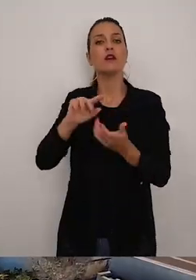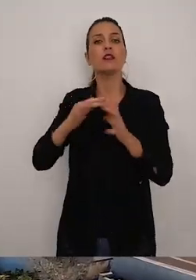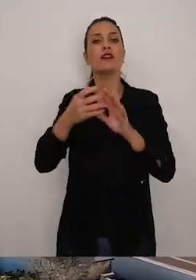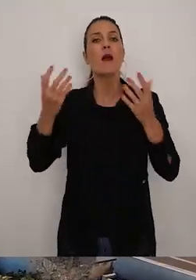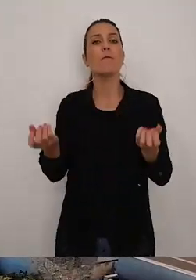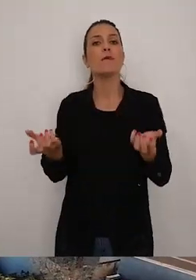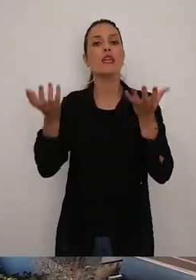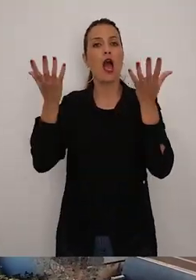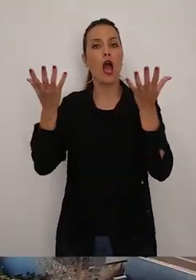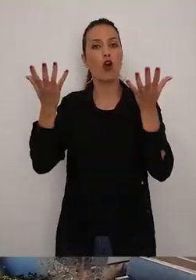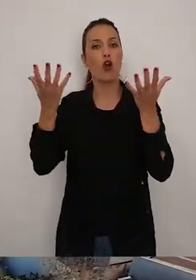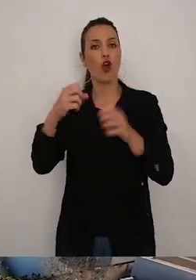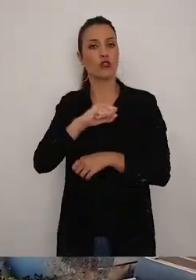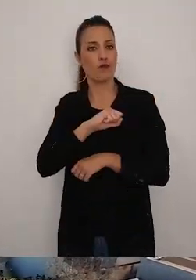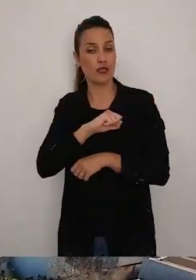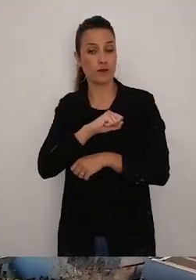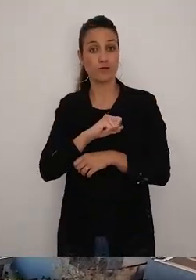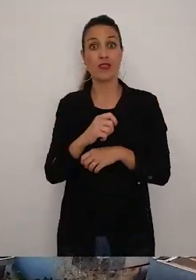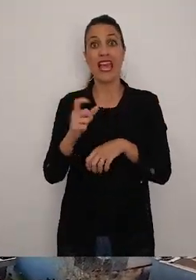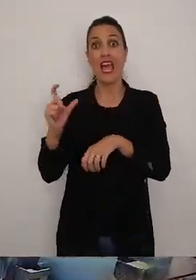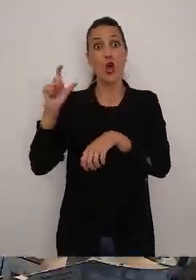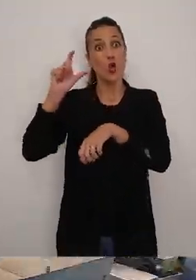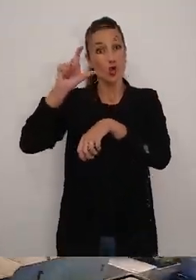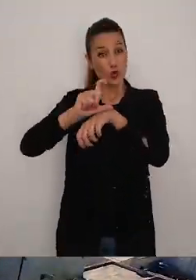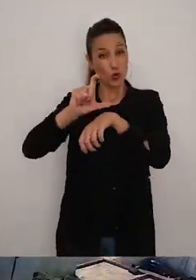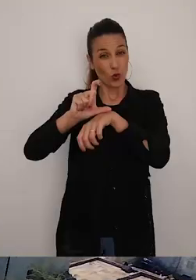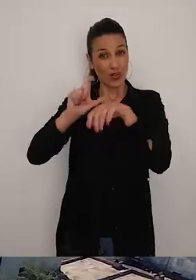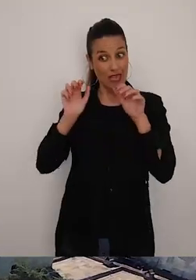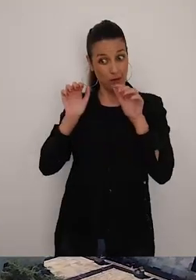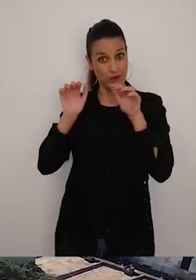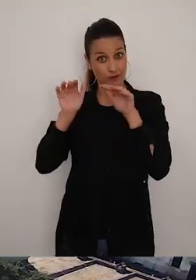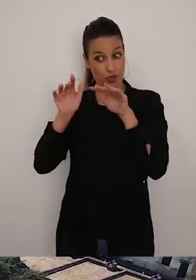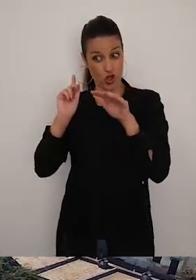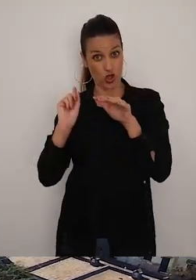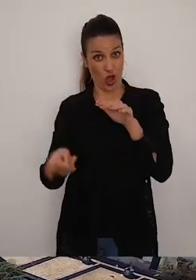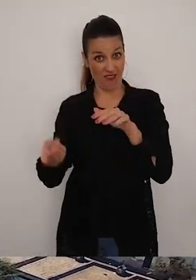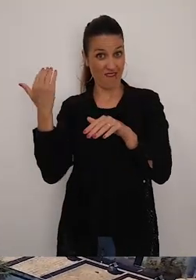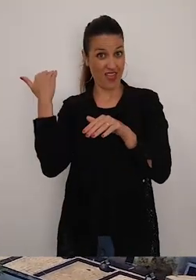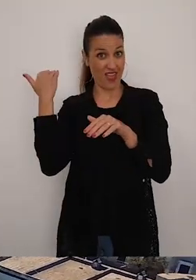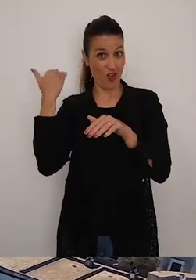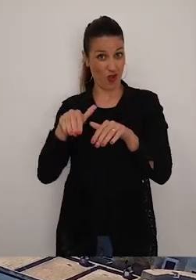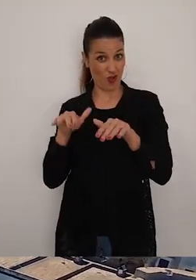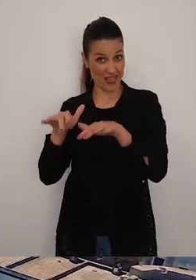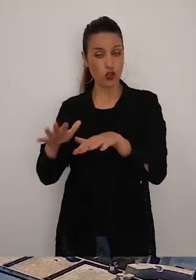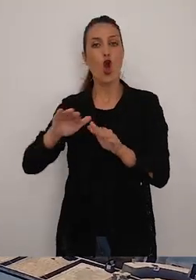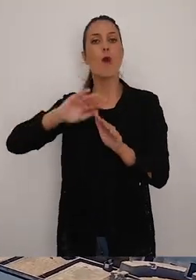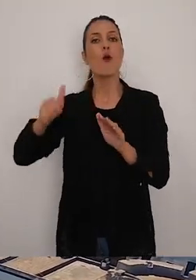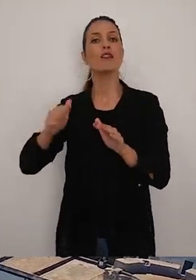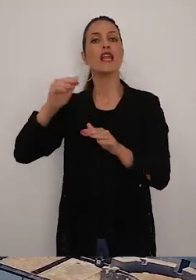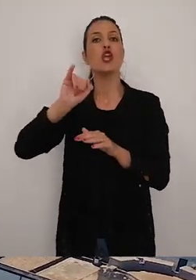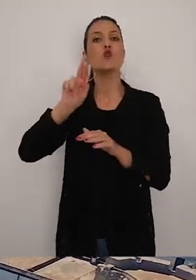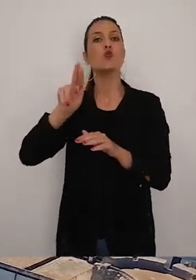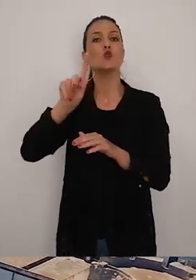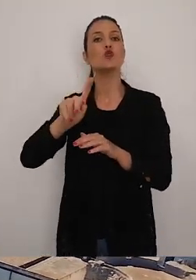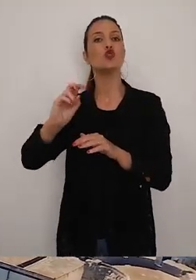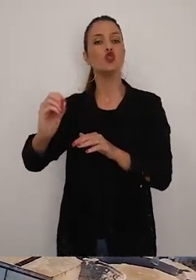prodigioso di fede. Poco prima dell'attacco dei saraceni alla fortezza, nei pressi di quello che oggi è chiamato Monte Iuzzo, apparve